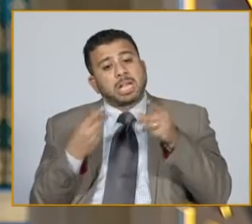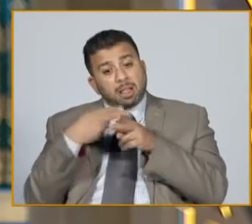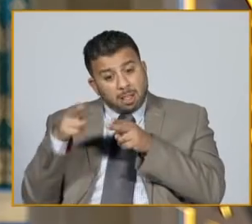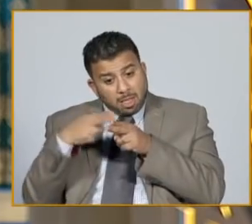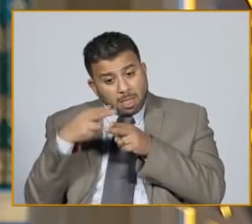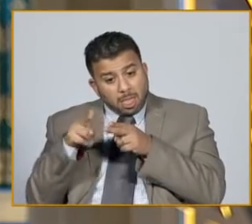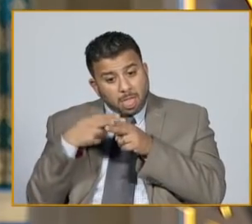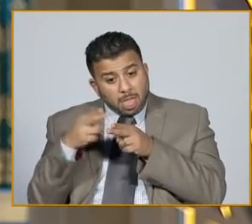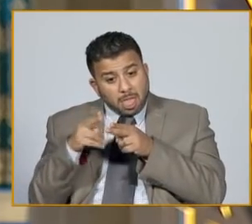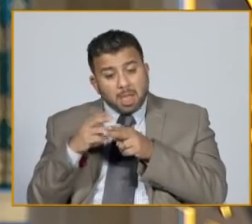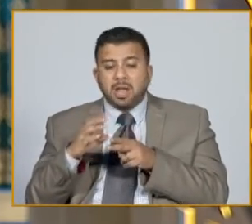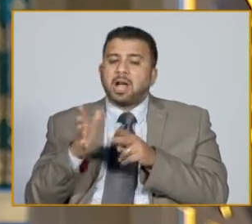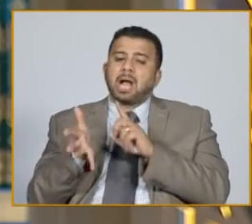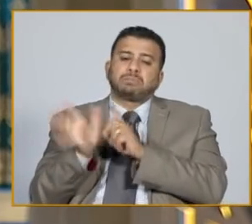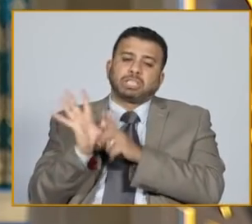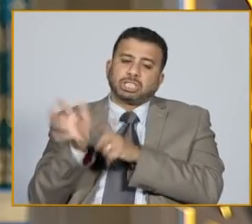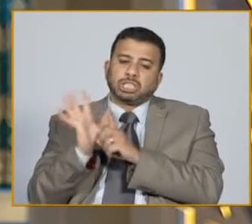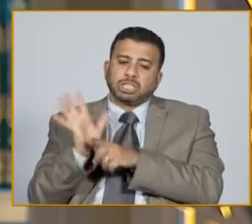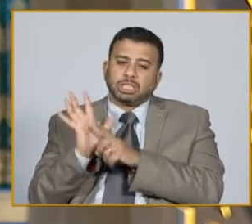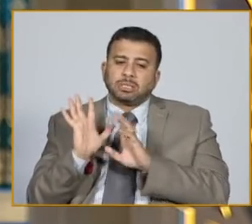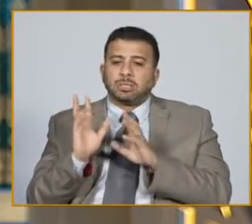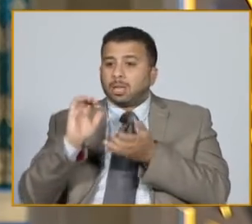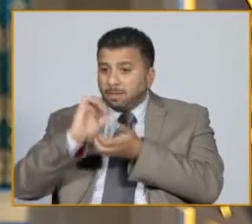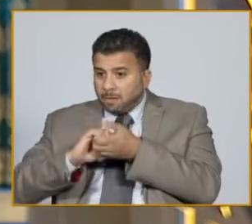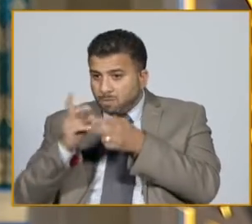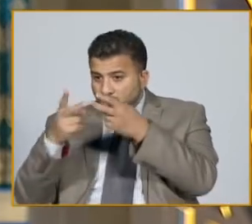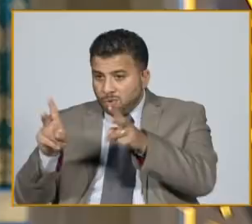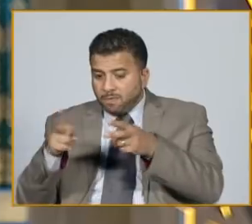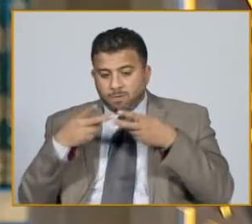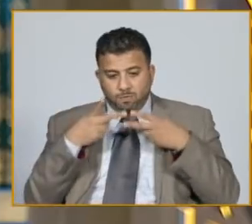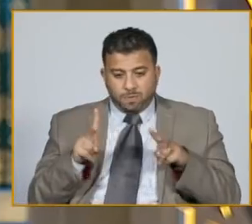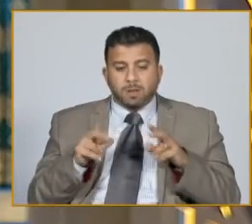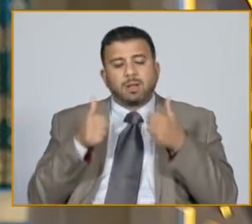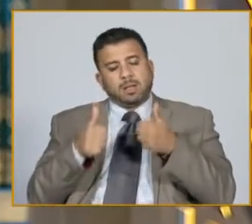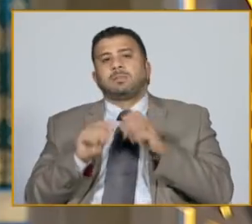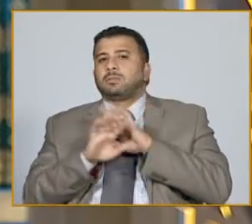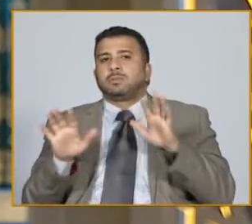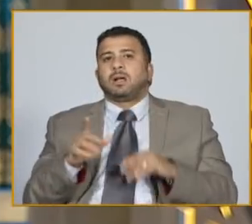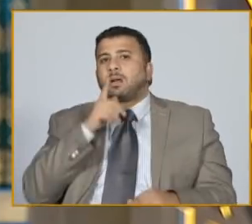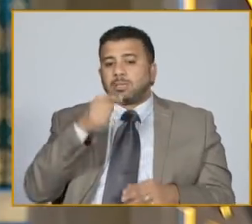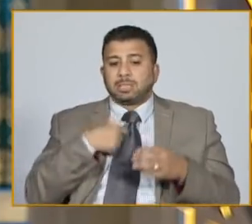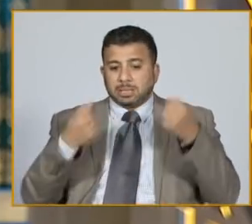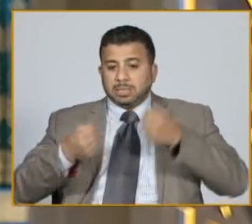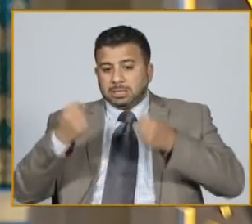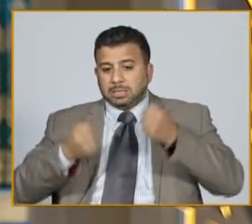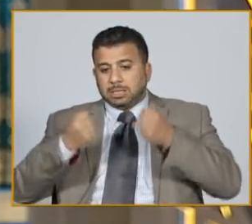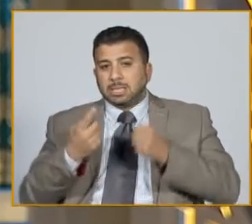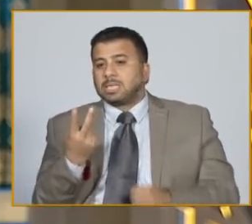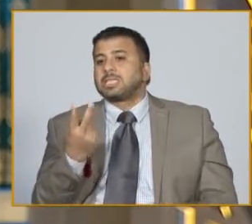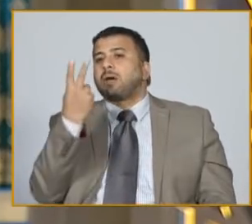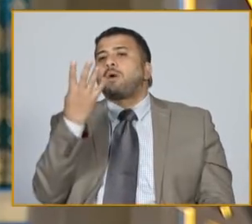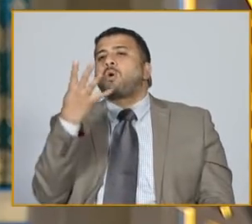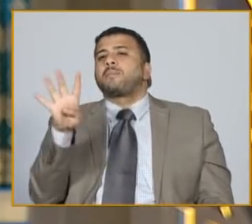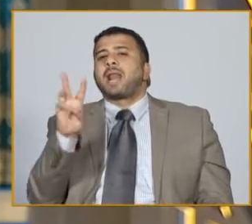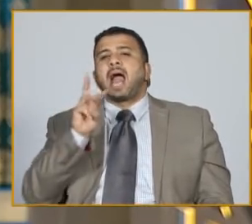اتفقتما على أحد البيعتين، يعني والله جاي تشتري سيارة وانت قلت لي السيارة تقريبا بسبعة واربعين، قالك كاش، تقول لا والله ما عندي